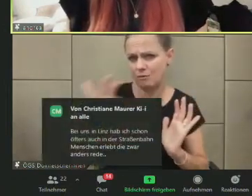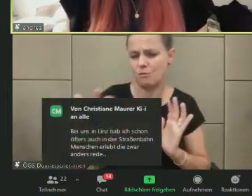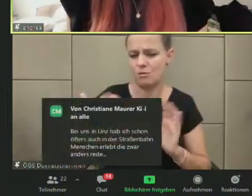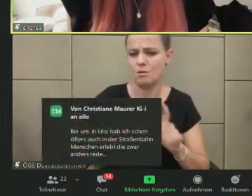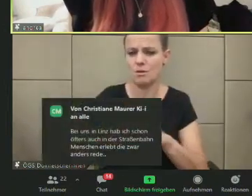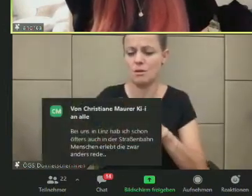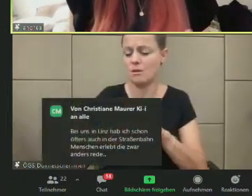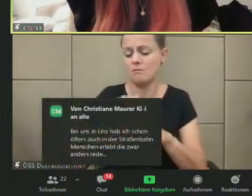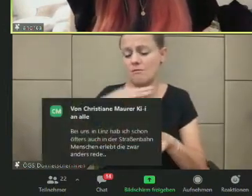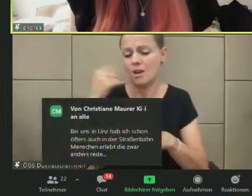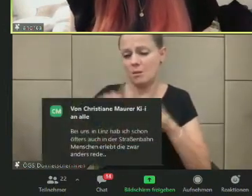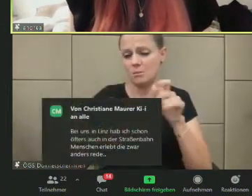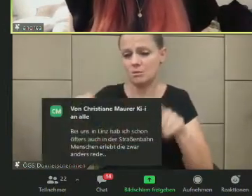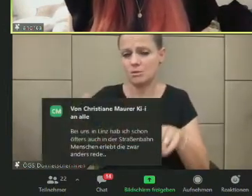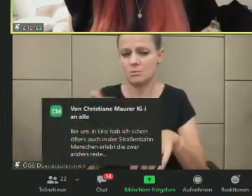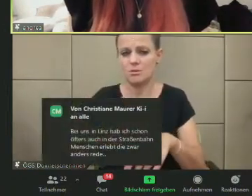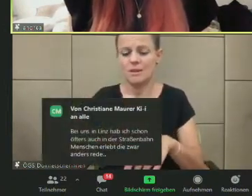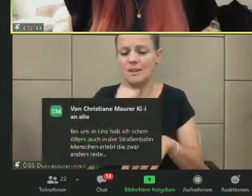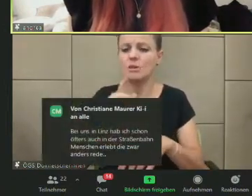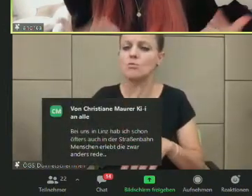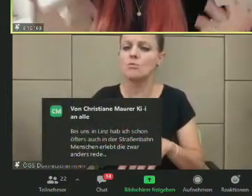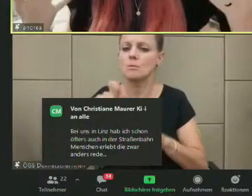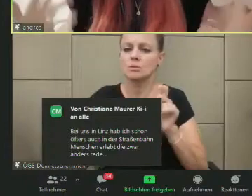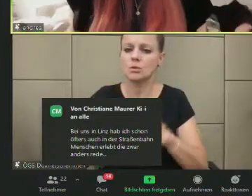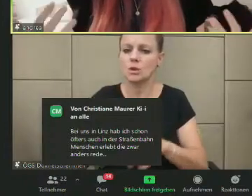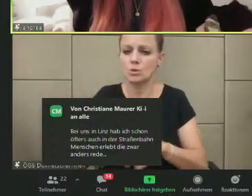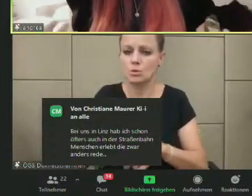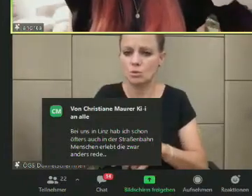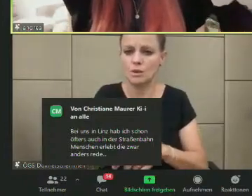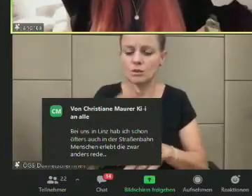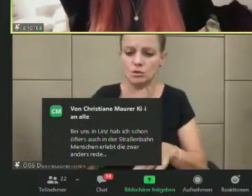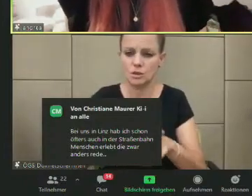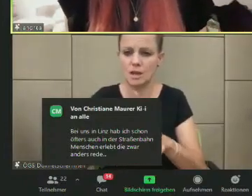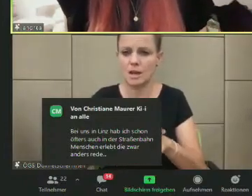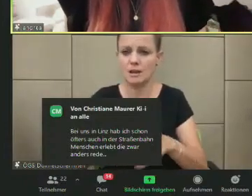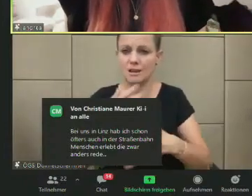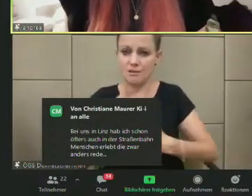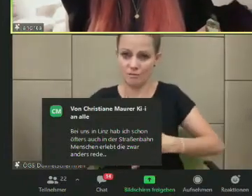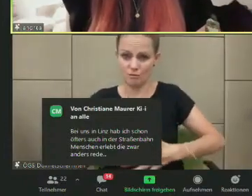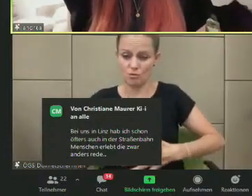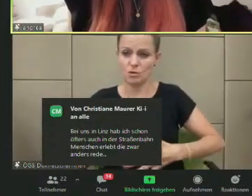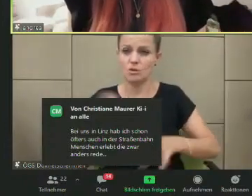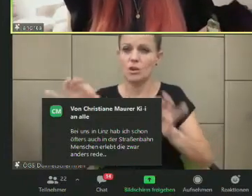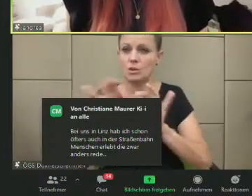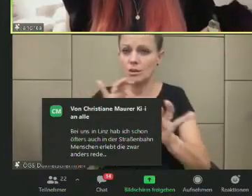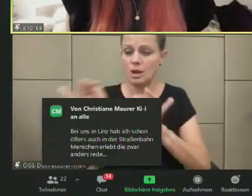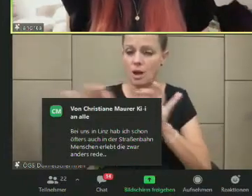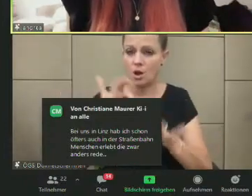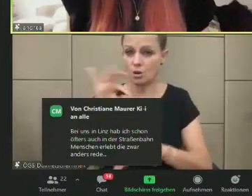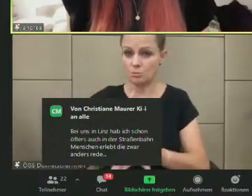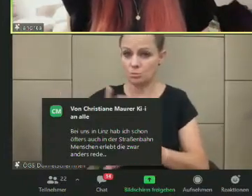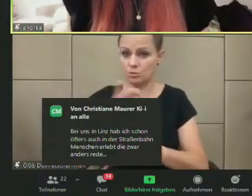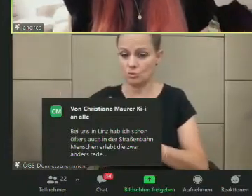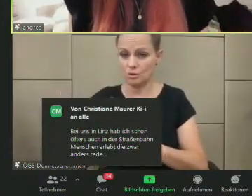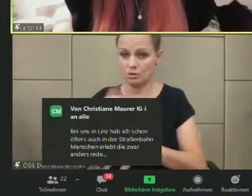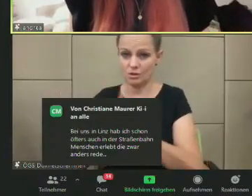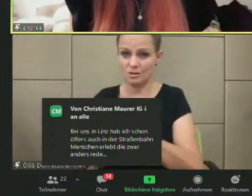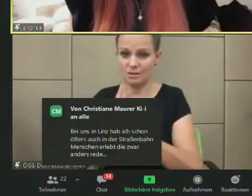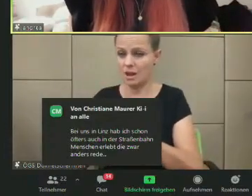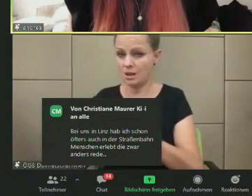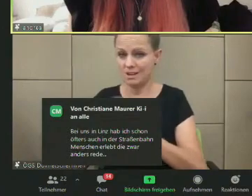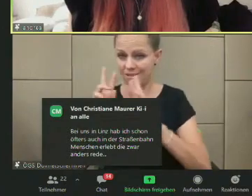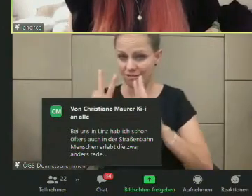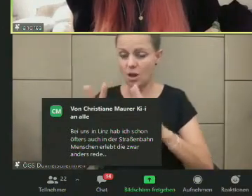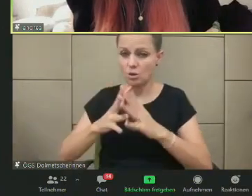das betrifft nicht nur Menschen mit chronischen Erkrankungen auf physische Art und Weise, sondern auch Menschen mit psychischen Erkrankungen, die dann ganz große